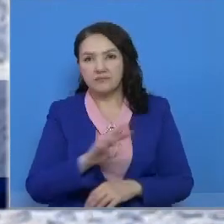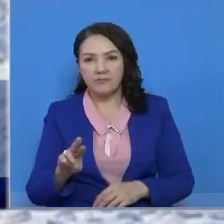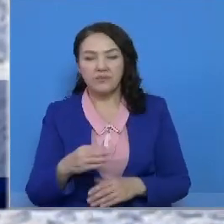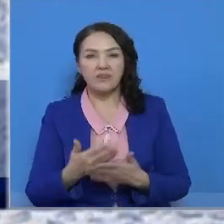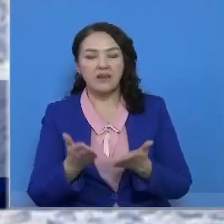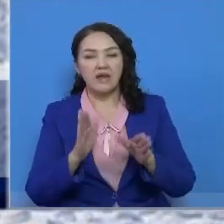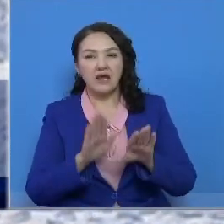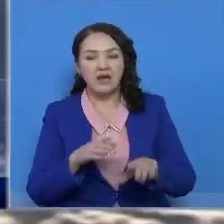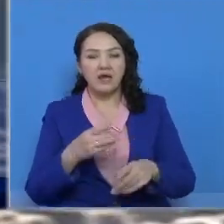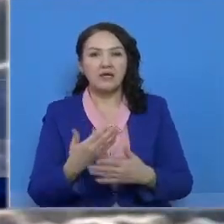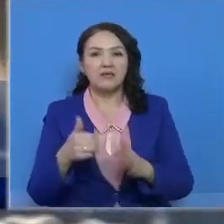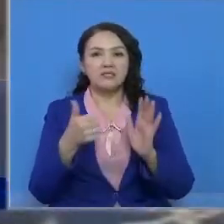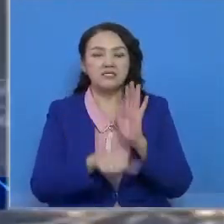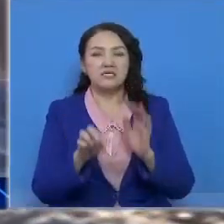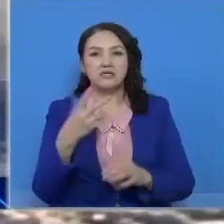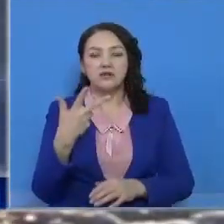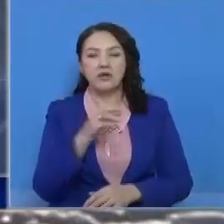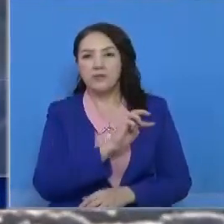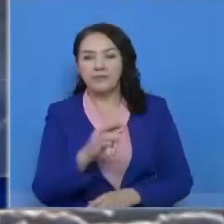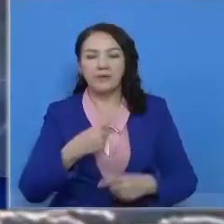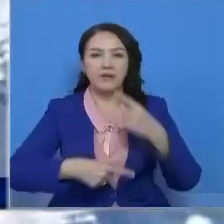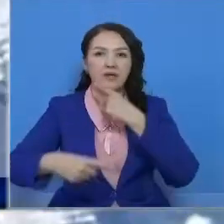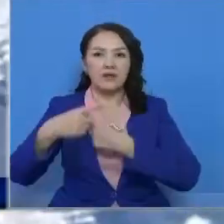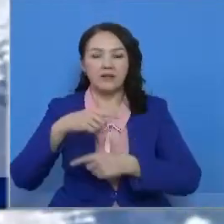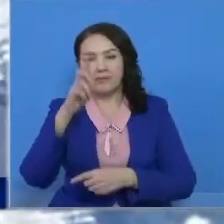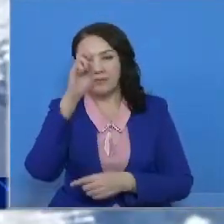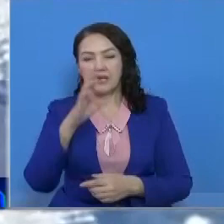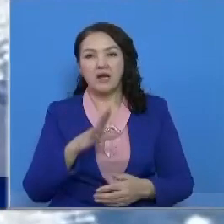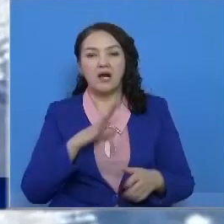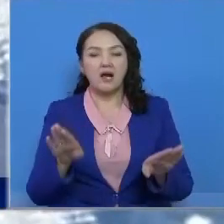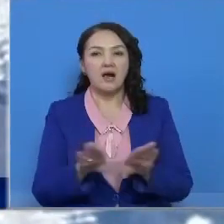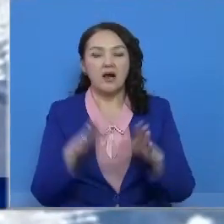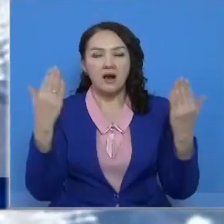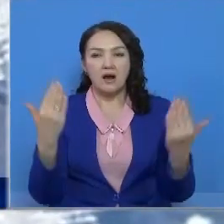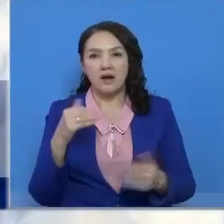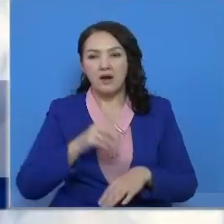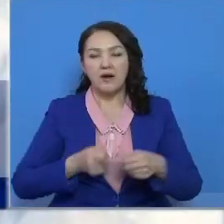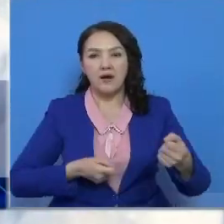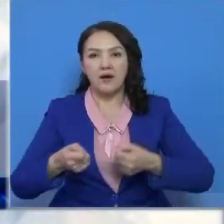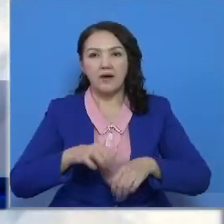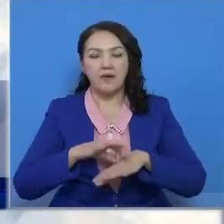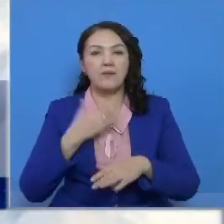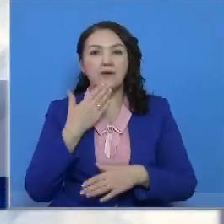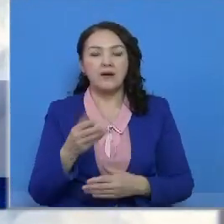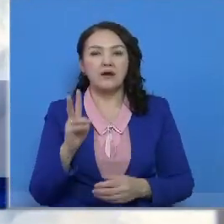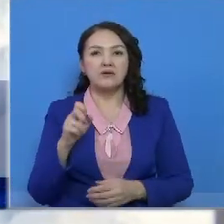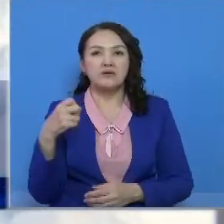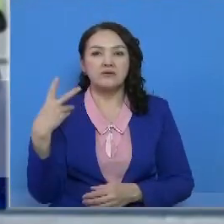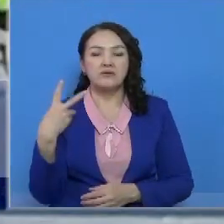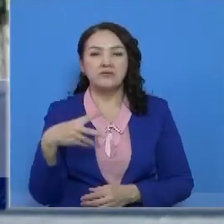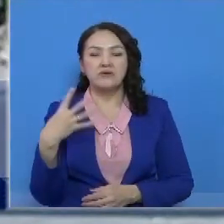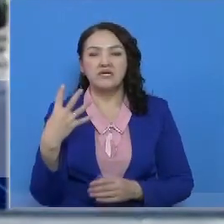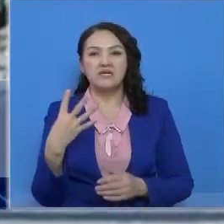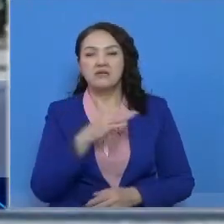остаток средств в размере 63 миллионов было возвращено бюджет на текущий год управлением было заброшено 224